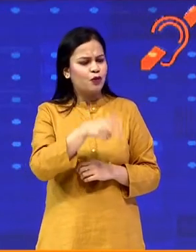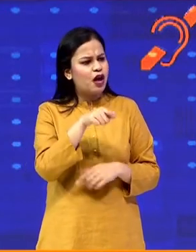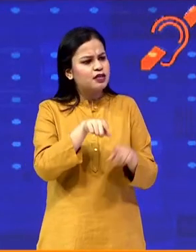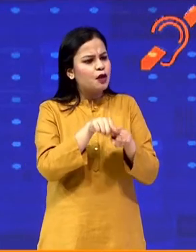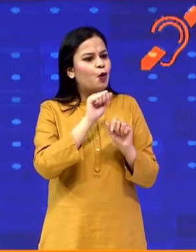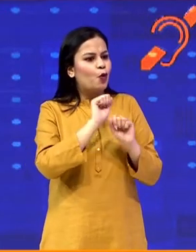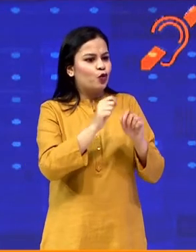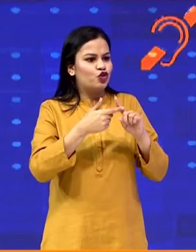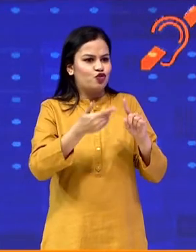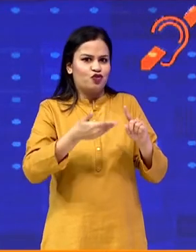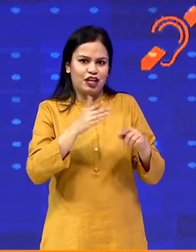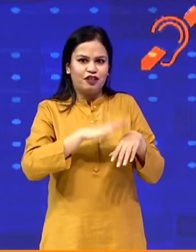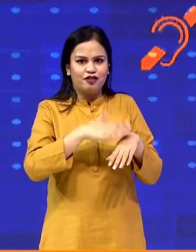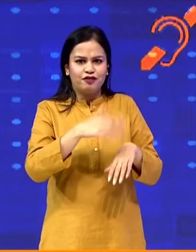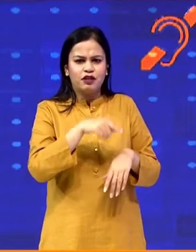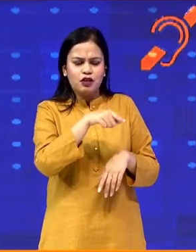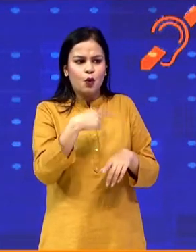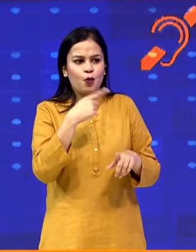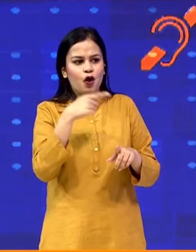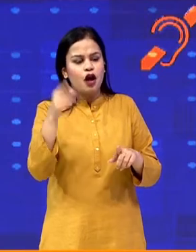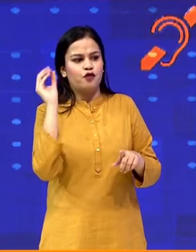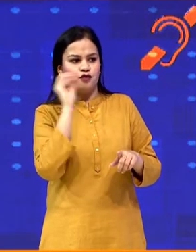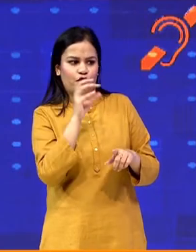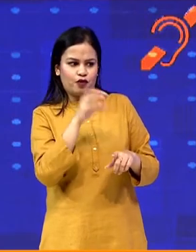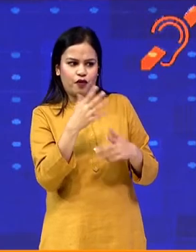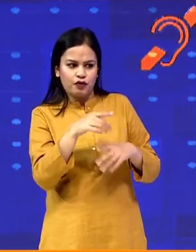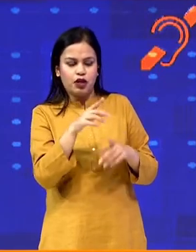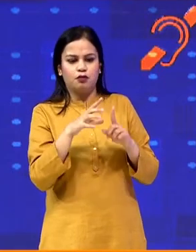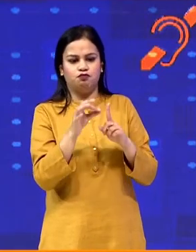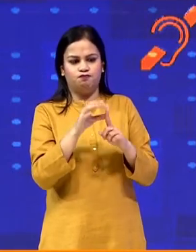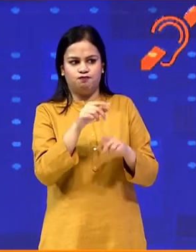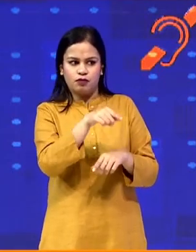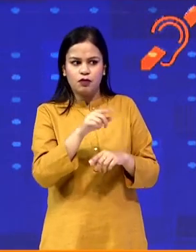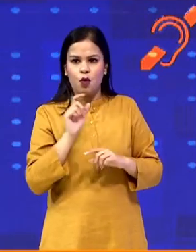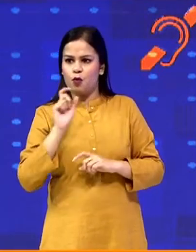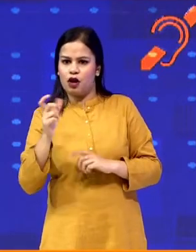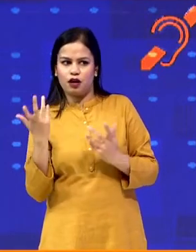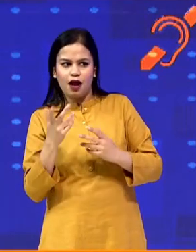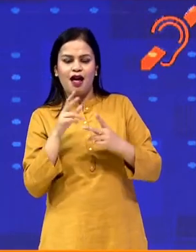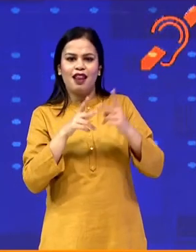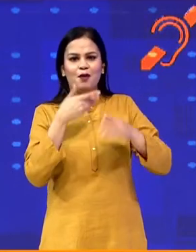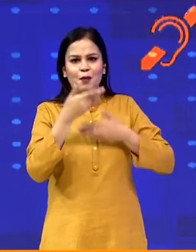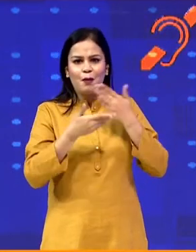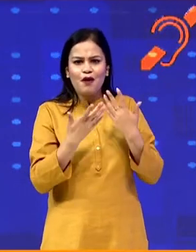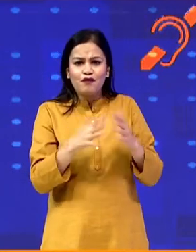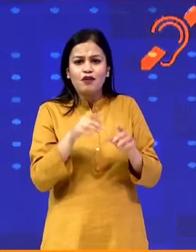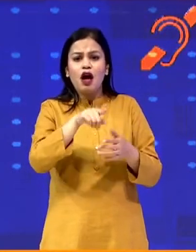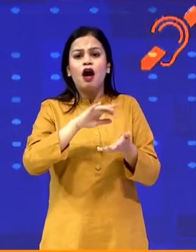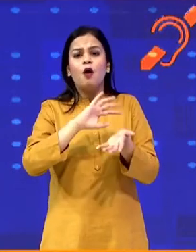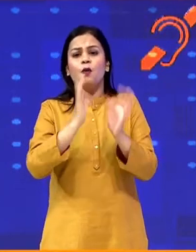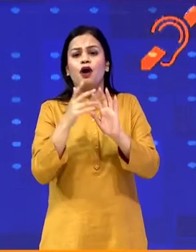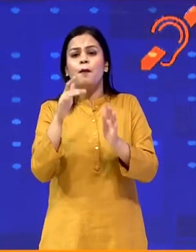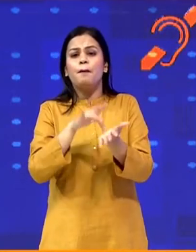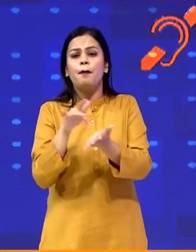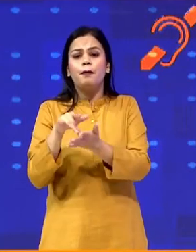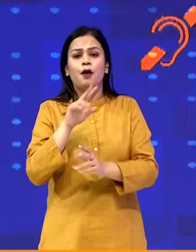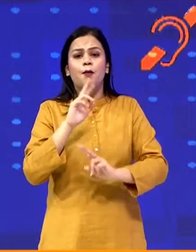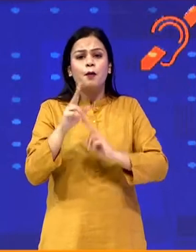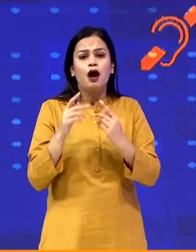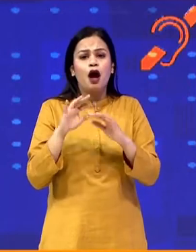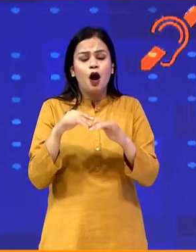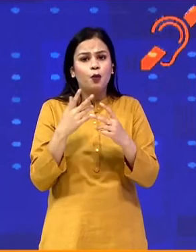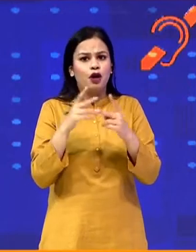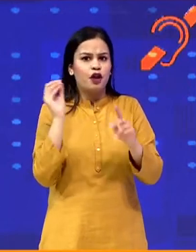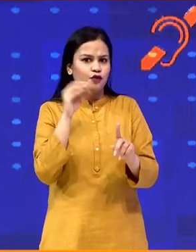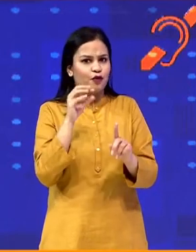की क्या करना है क्या नहीं करना है क्या कहना है क्या नहीं कहना है विदेश में क्या कहना है की ऐसा व्यापार करना है तो इनको